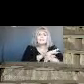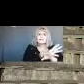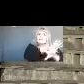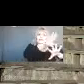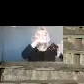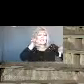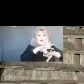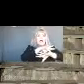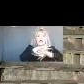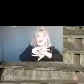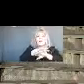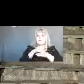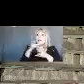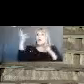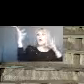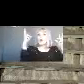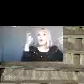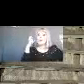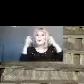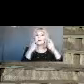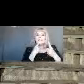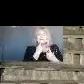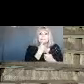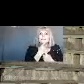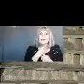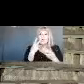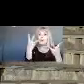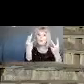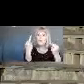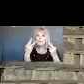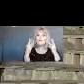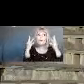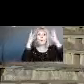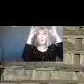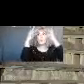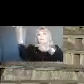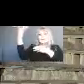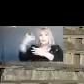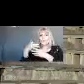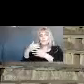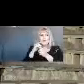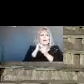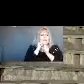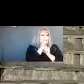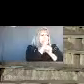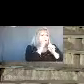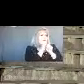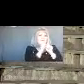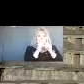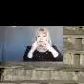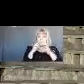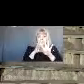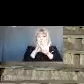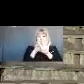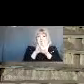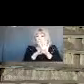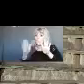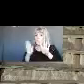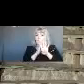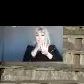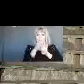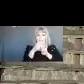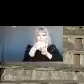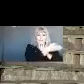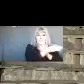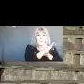en hulle gaan getuig, hulle gaan aankondig, daar's 'n nuwe koning, nie net in Israel nie, maar tot aan die uithoeke van die wêreld, en dit is asof die Here klaar